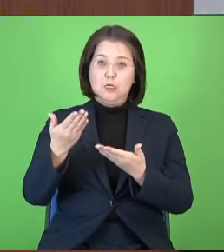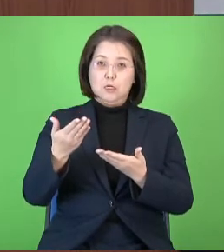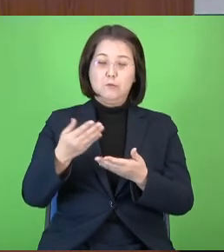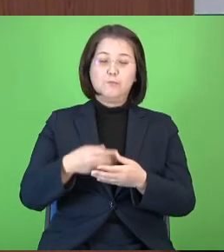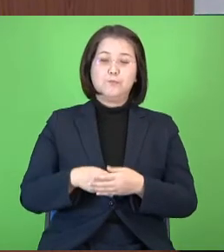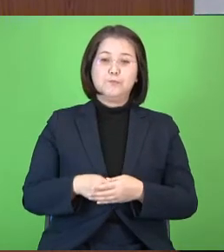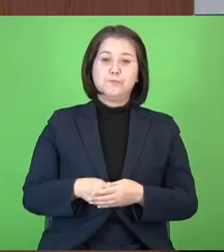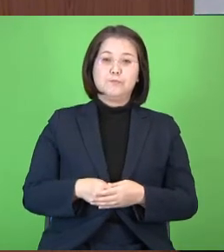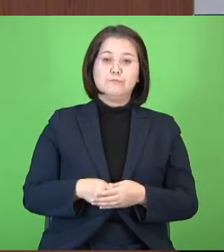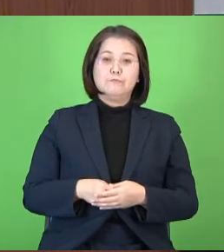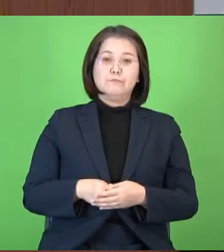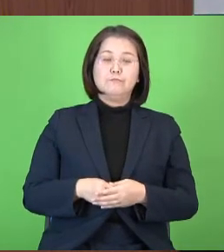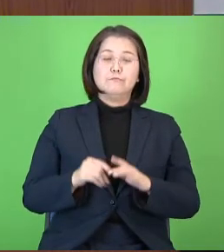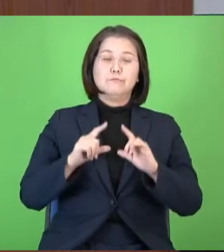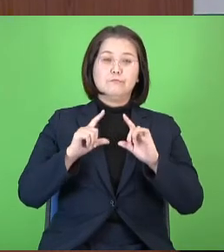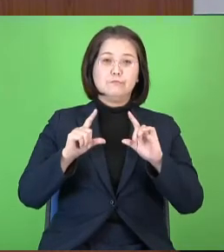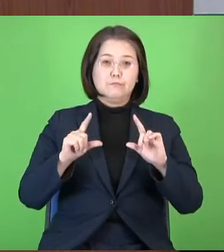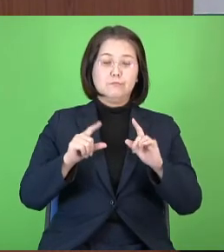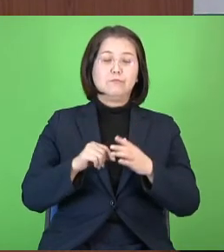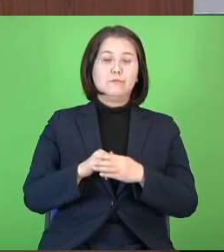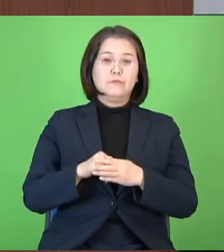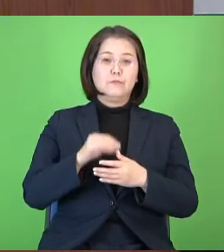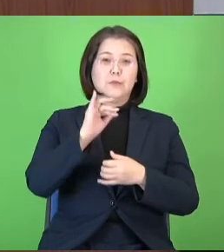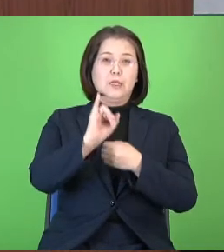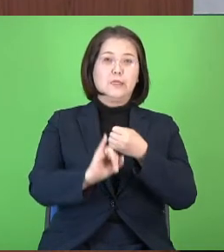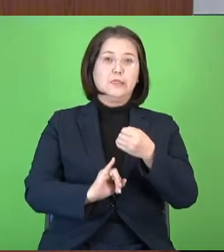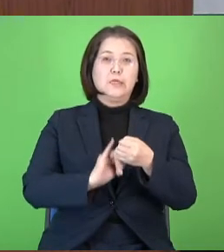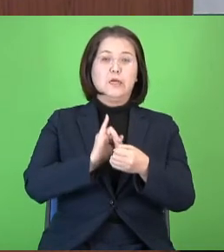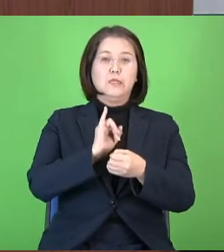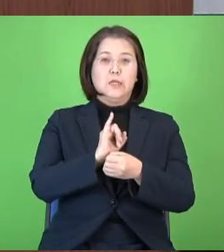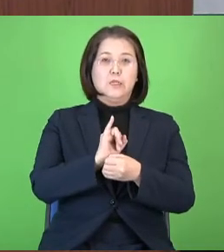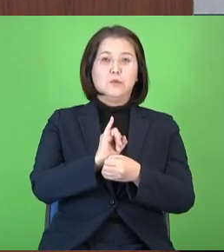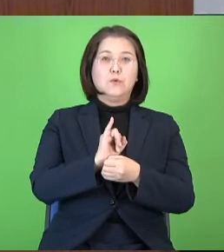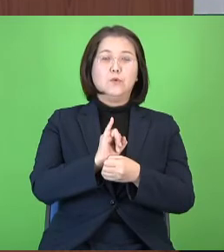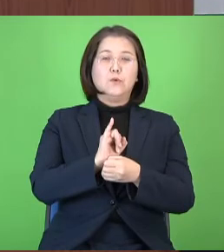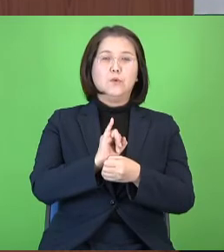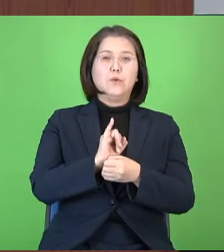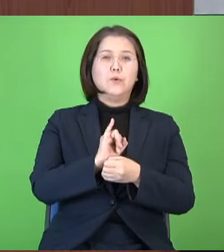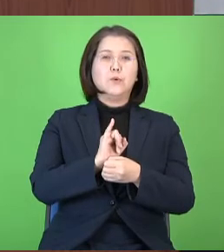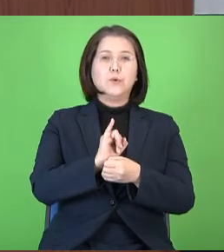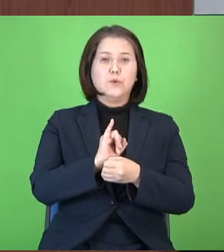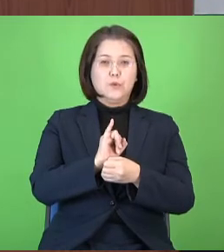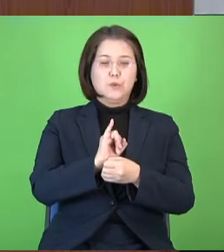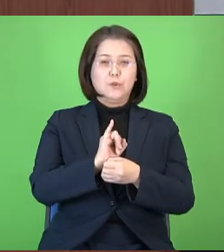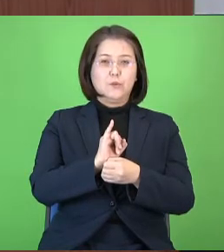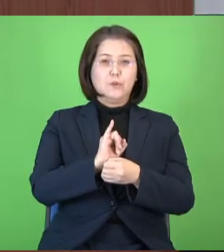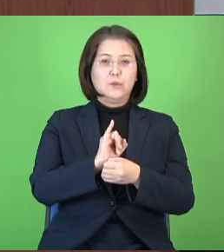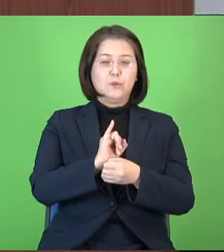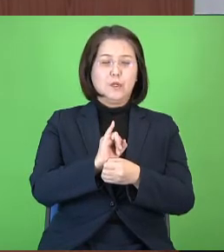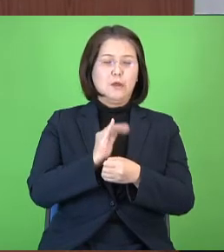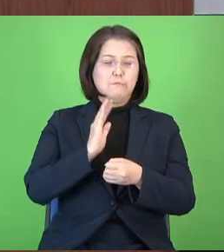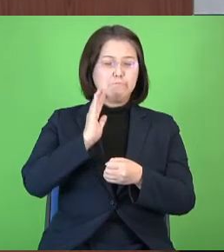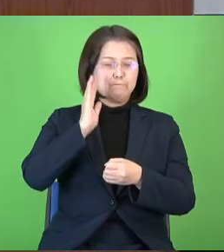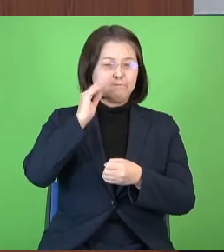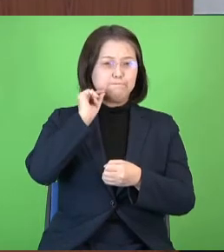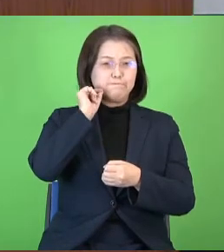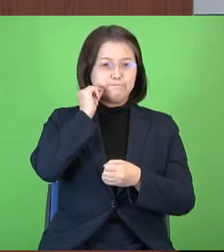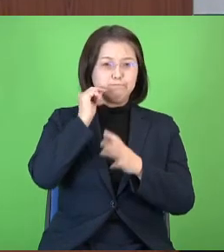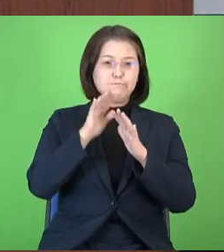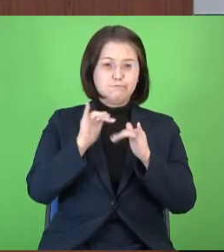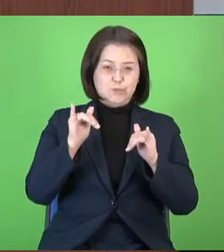局ですとかあの5の期間にその役代行お願いするというも検討などは今をされてはいない